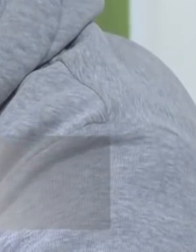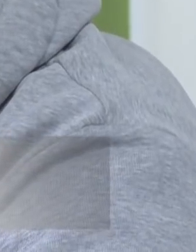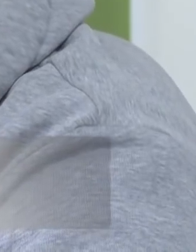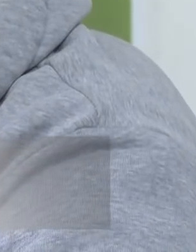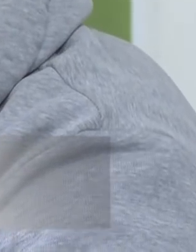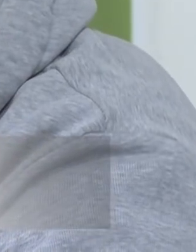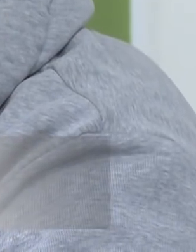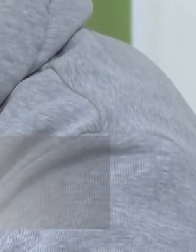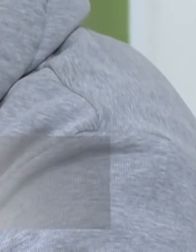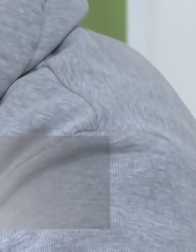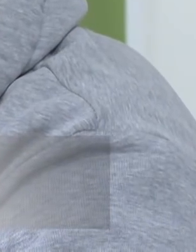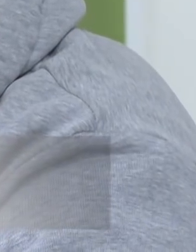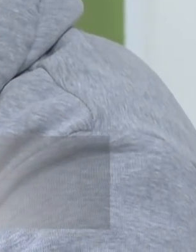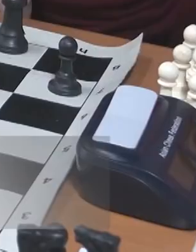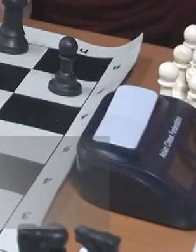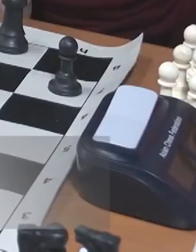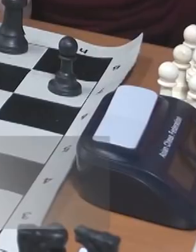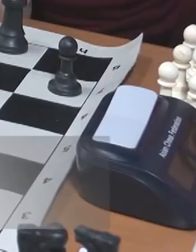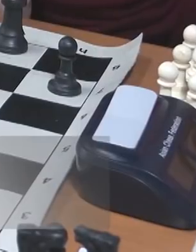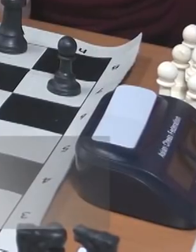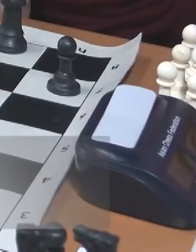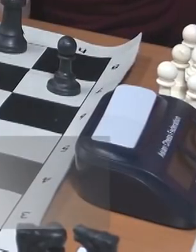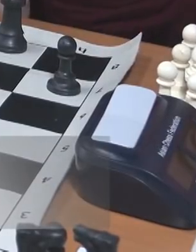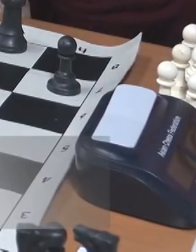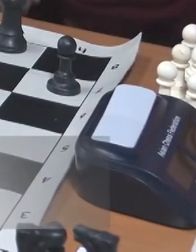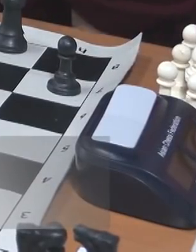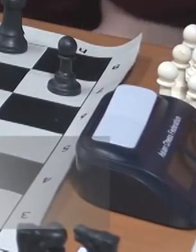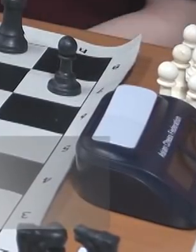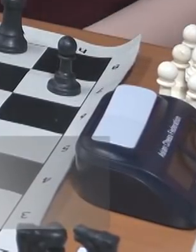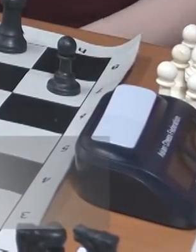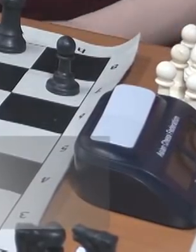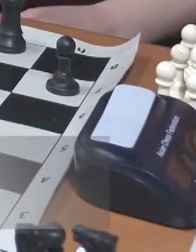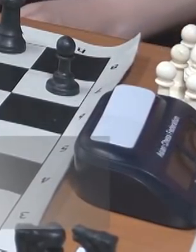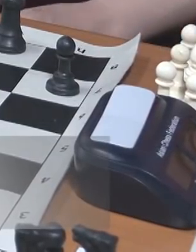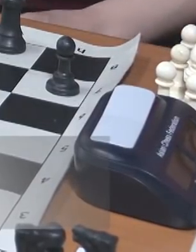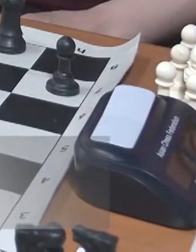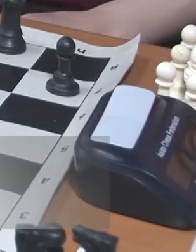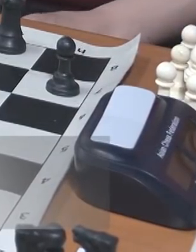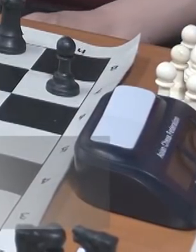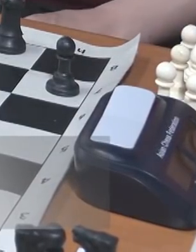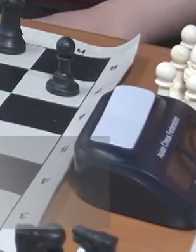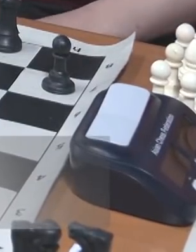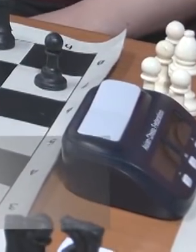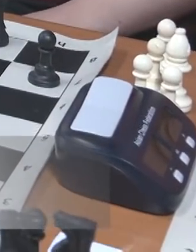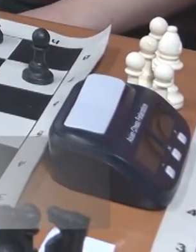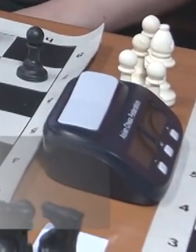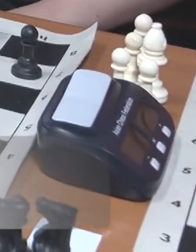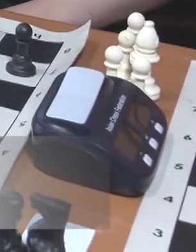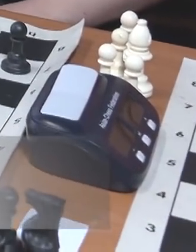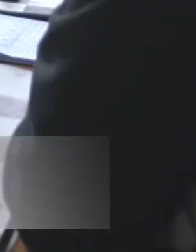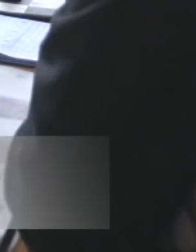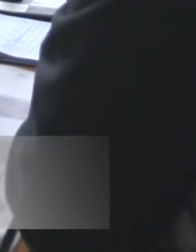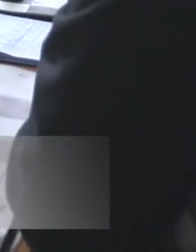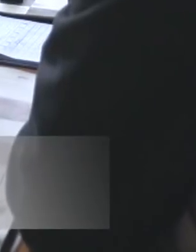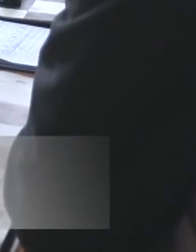нь COVID-19 сар тахал сүүлийн үеийн нөхцөл байдлаас үүдэж эхэлж бүртгүүлсэн 30 тамирчдыг оролцуулсан юм а. Мөн тэмцээнд шагналт